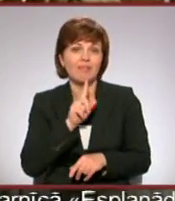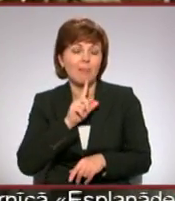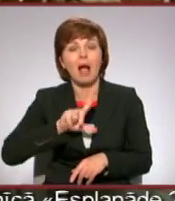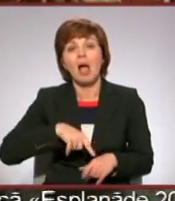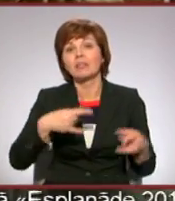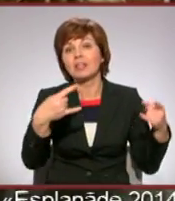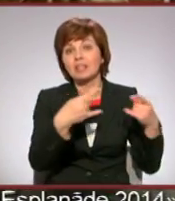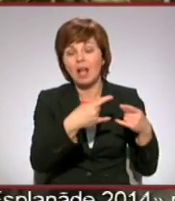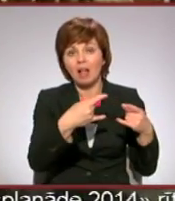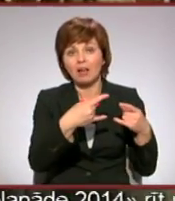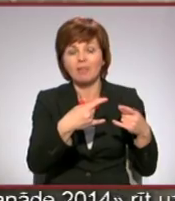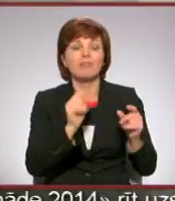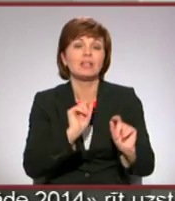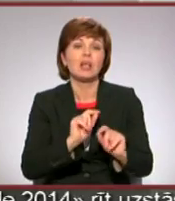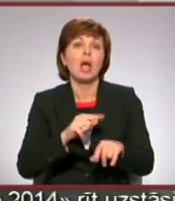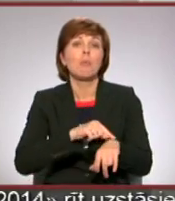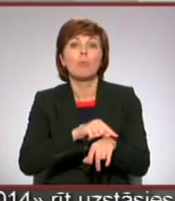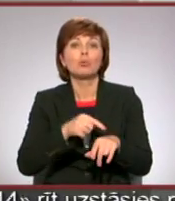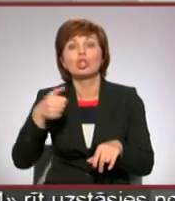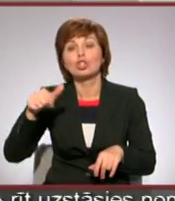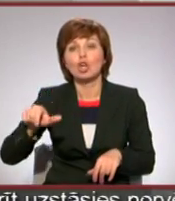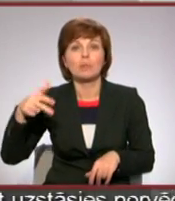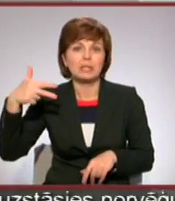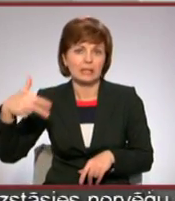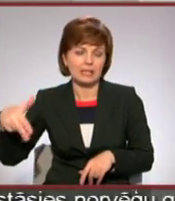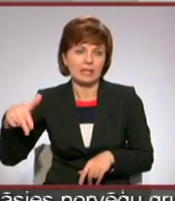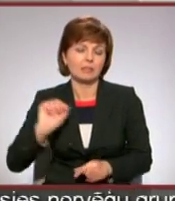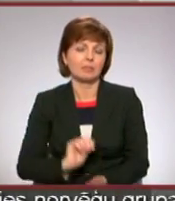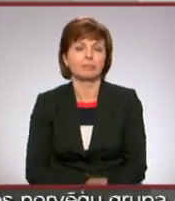televīzijas ēteru. 16:30.